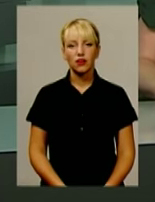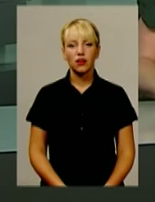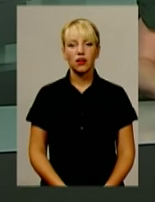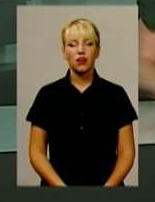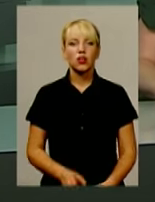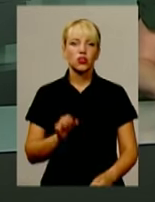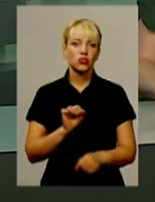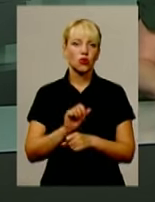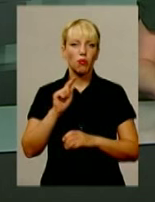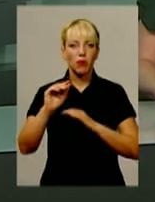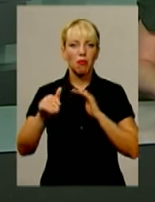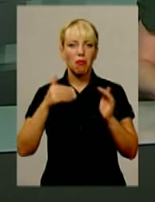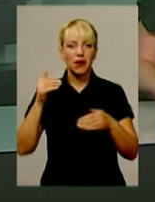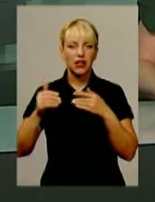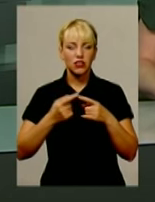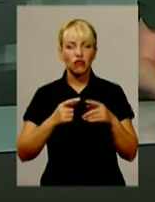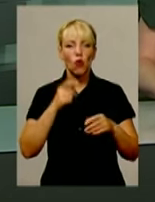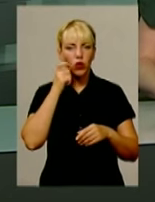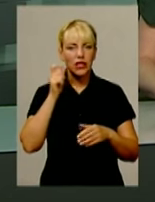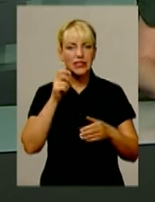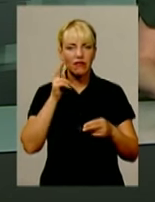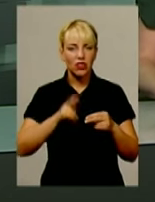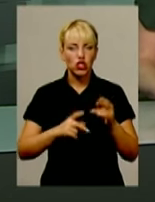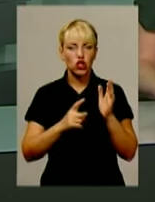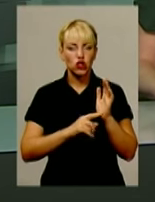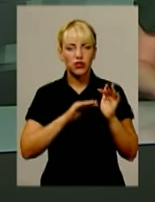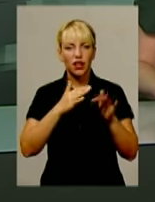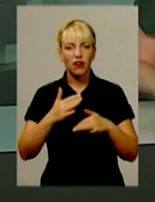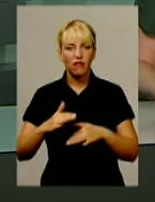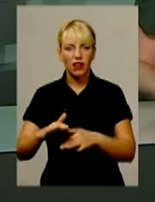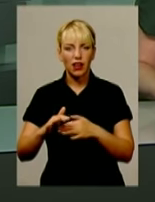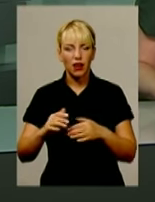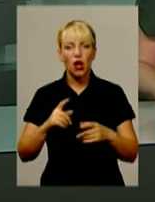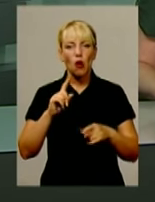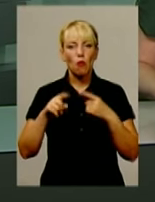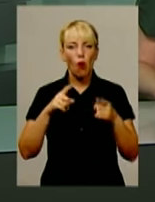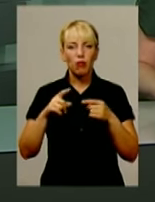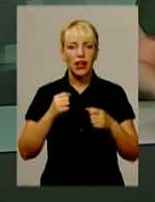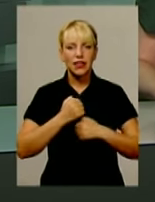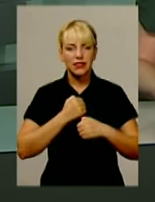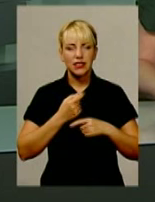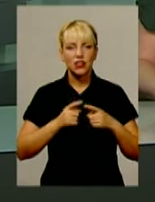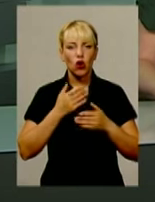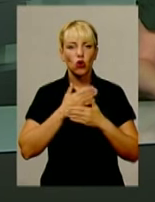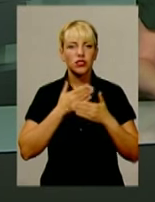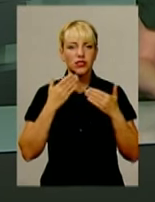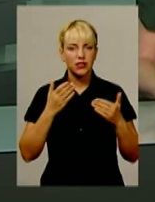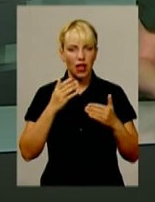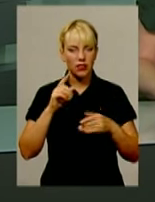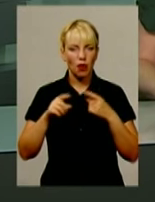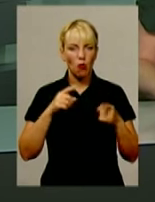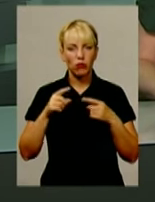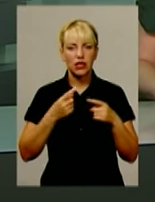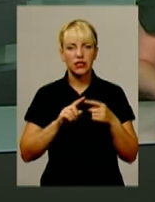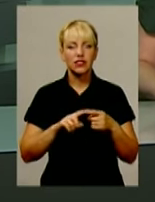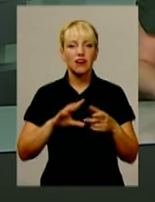Стоп-призов. В Україні завершилася шоста хвиля мобілізації. Це останній із запланованих на цей рік призовів. Загалом в Україні